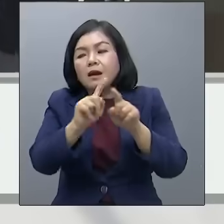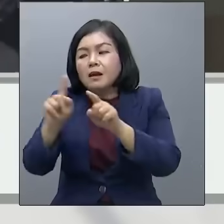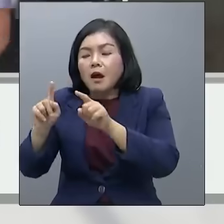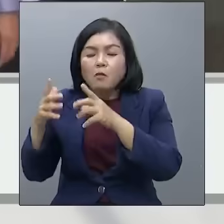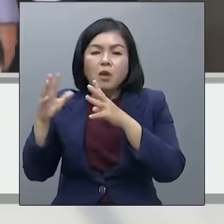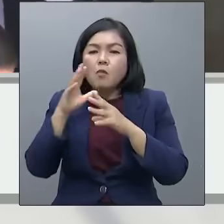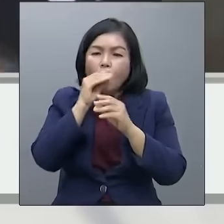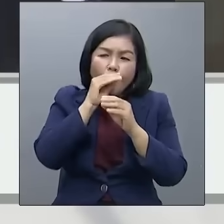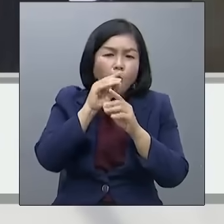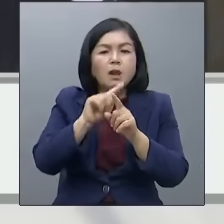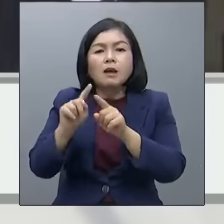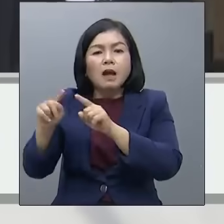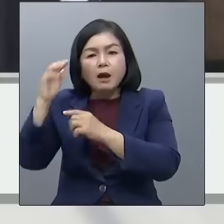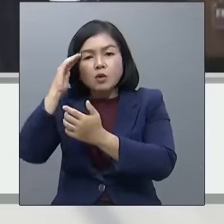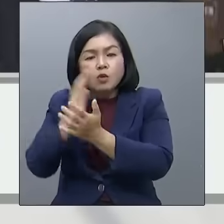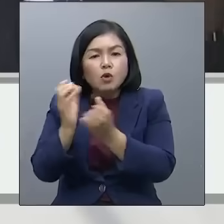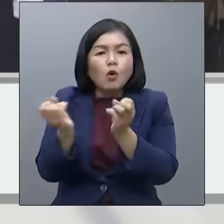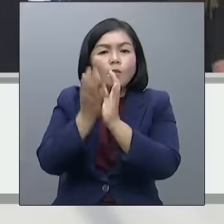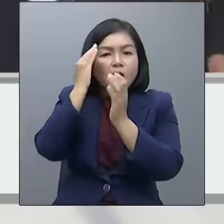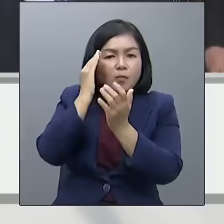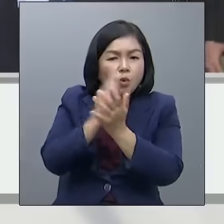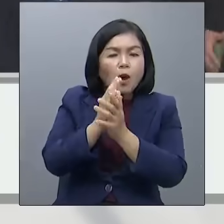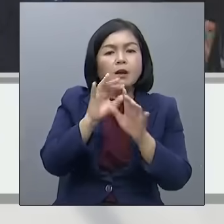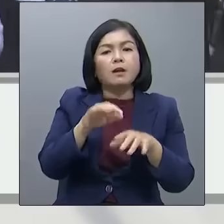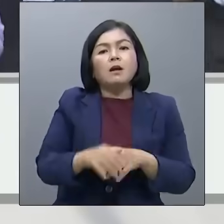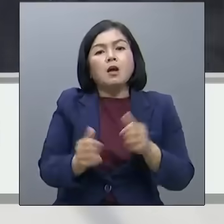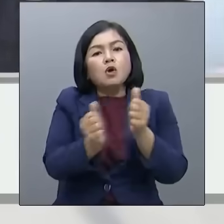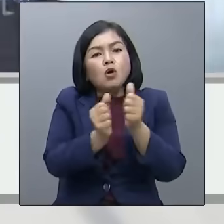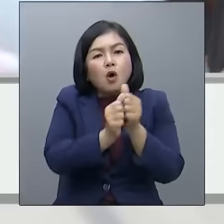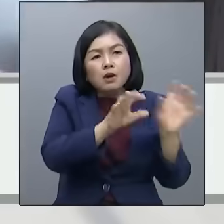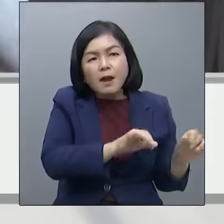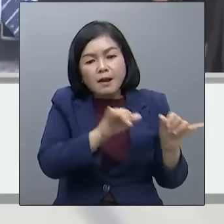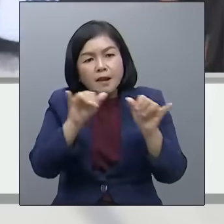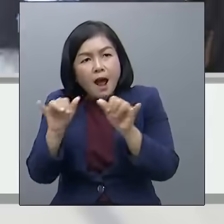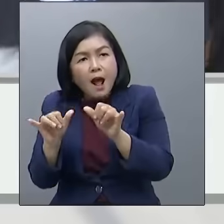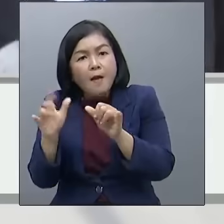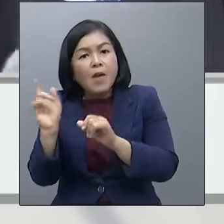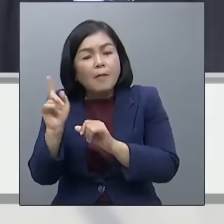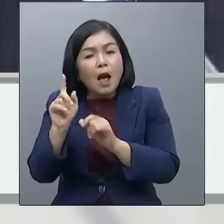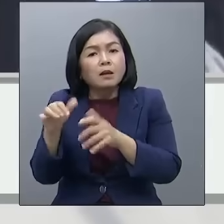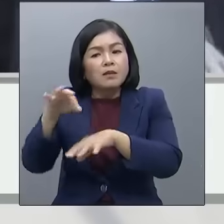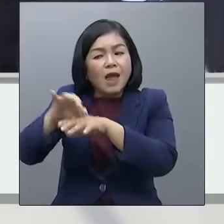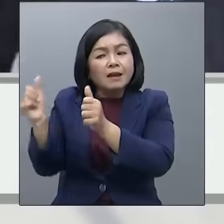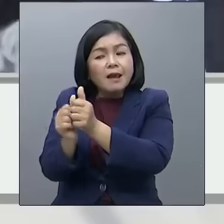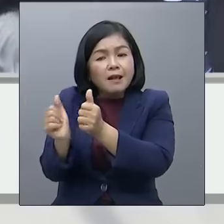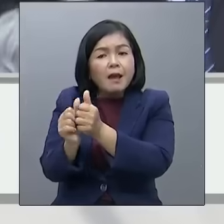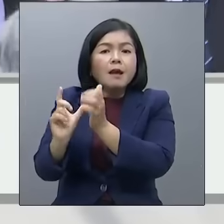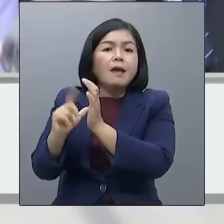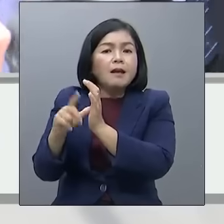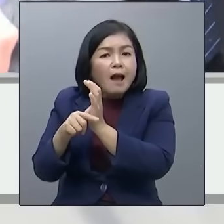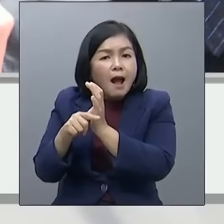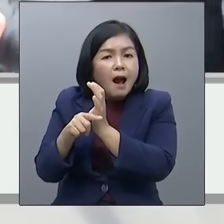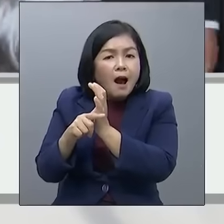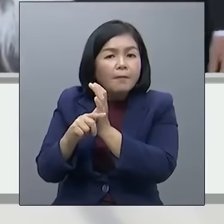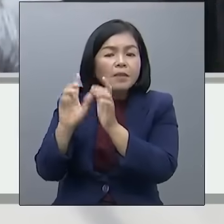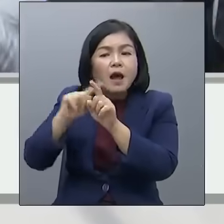ากมายถาโถมสตช.นะคะเช่นการโยกรองรอยว่าโผเนี่ยอาจจะไปนั่งเป็นเลขาสมช.ที่นั่งการผิด